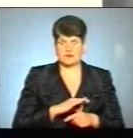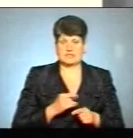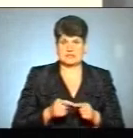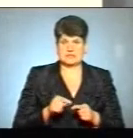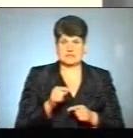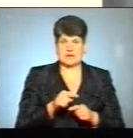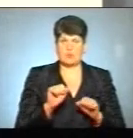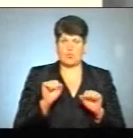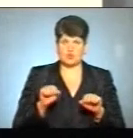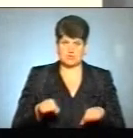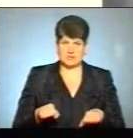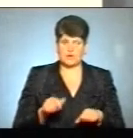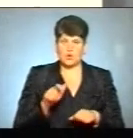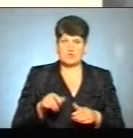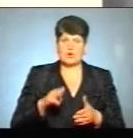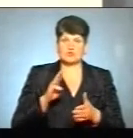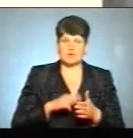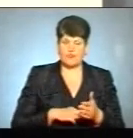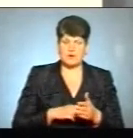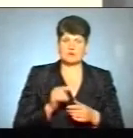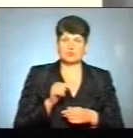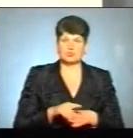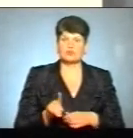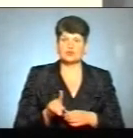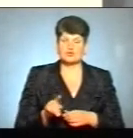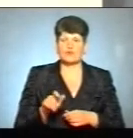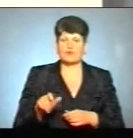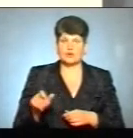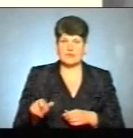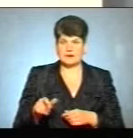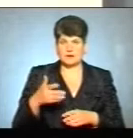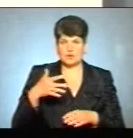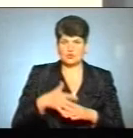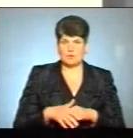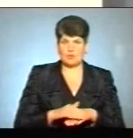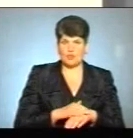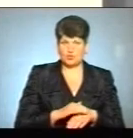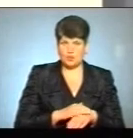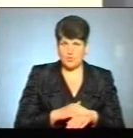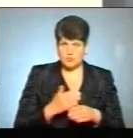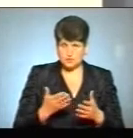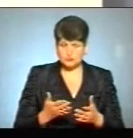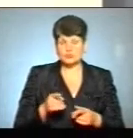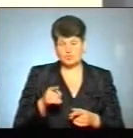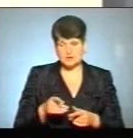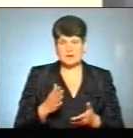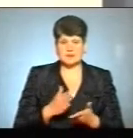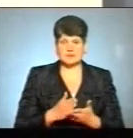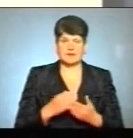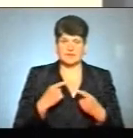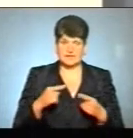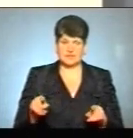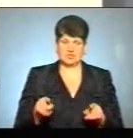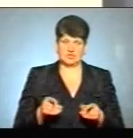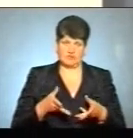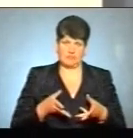цією можливістю людей оштрафувати через те, що якщо до людей не доходить по-доброму превентивні методи, тоді, відповідно, є вже методи впливу